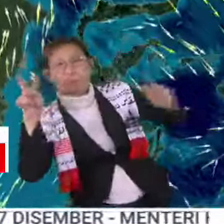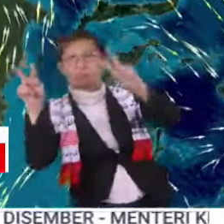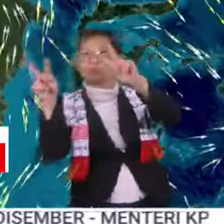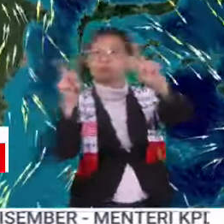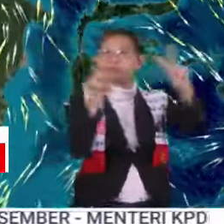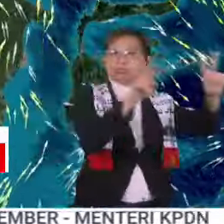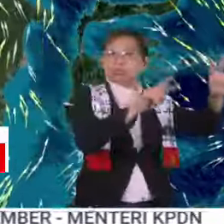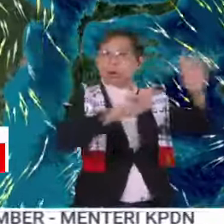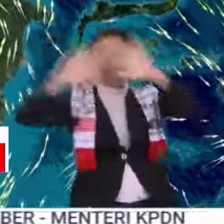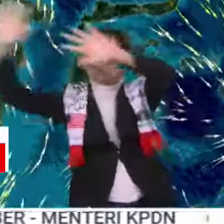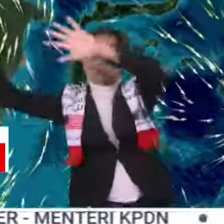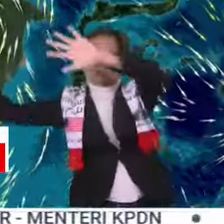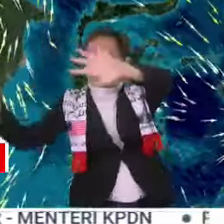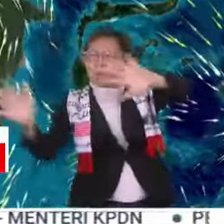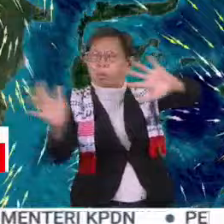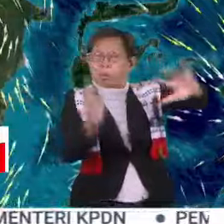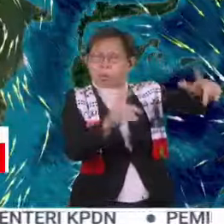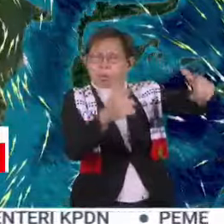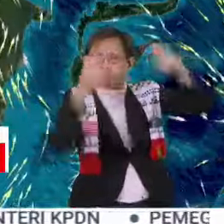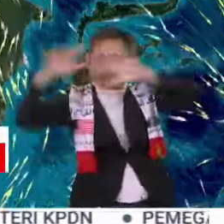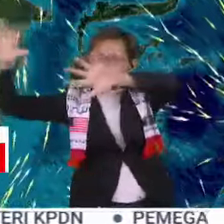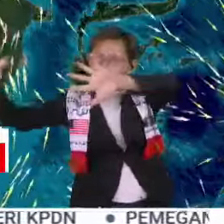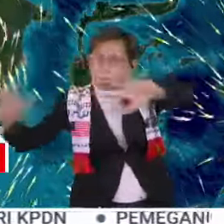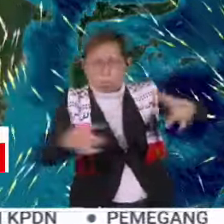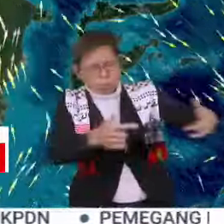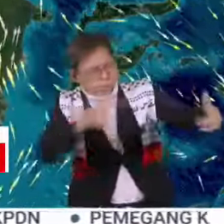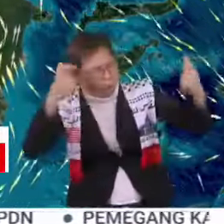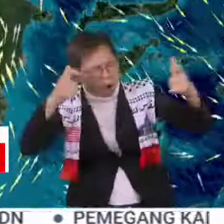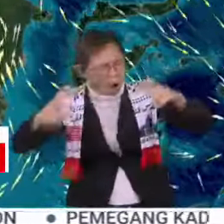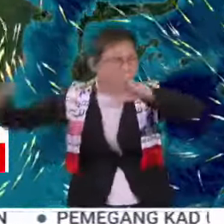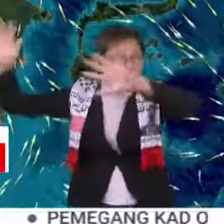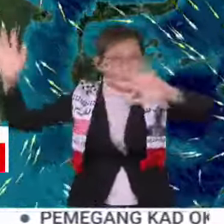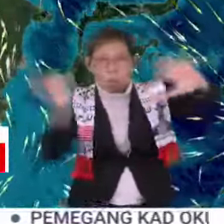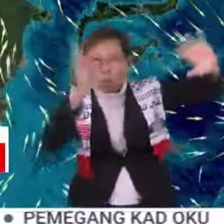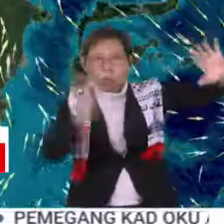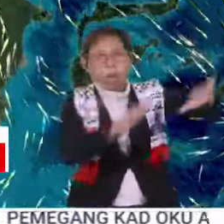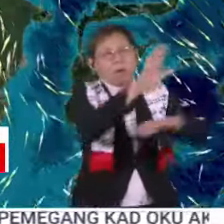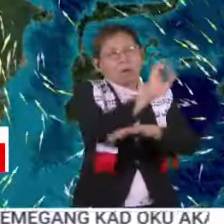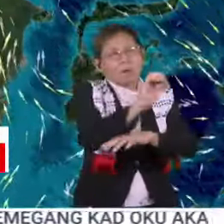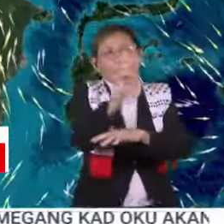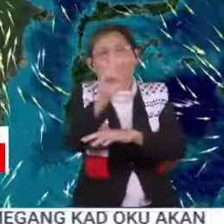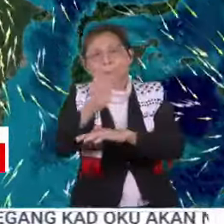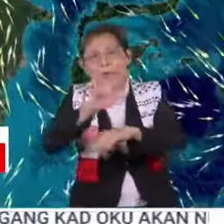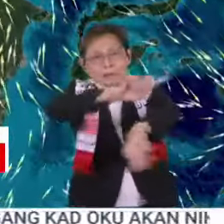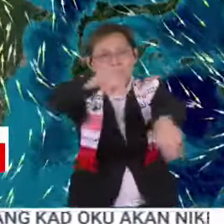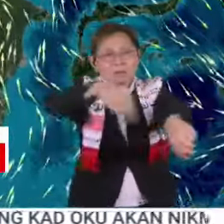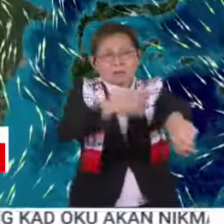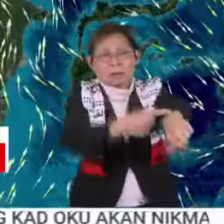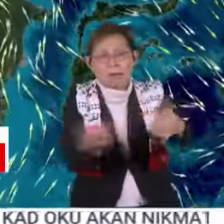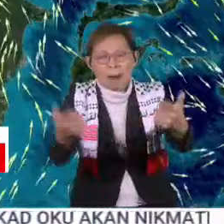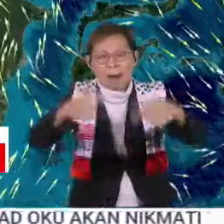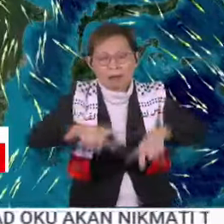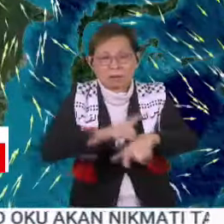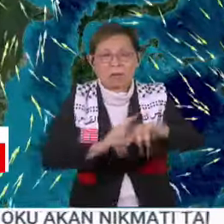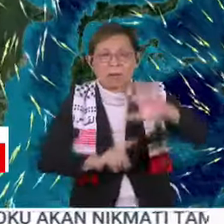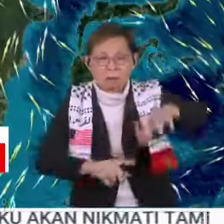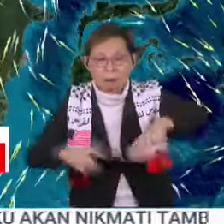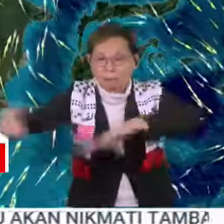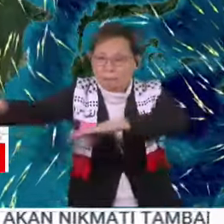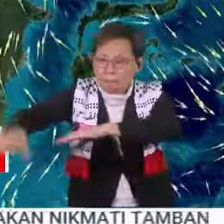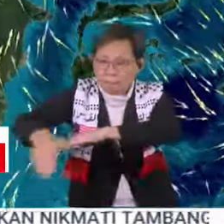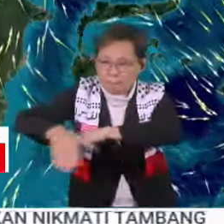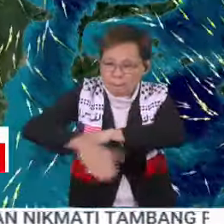terdapatnya luruan monsun dengan kelajuan yang agak tinggi sekitar 50 km per jam sedang berlaku di kawasan